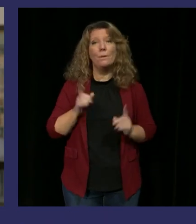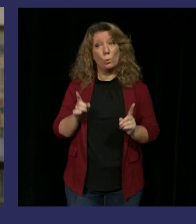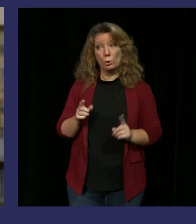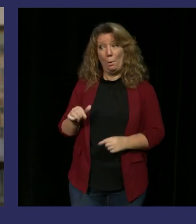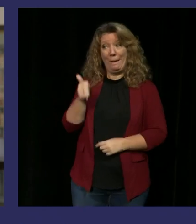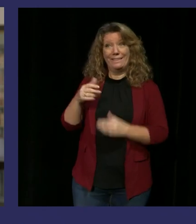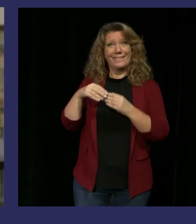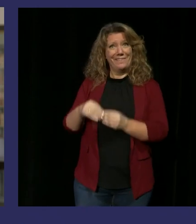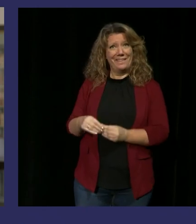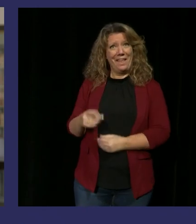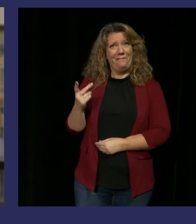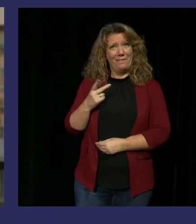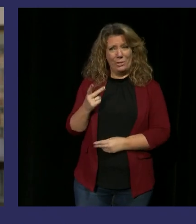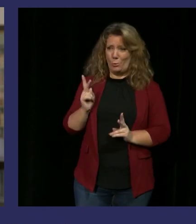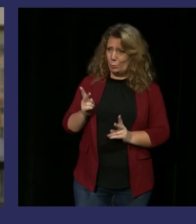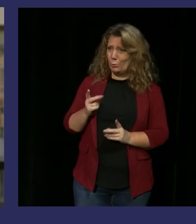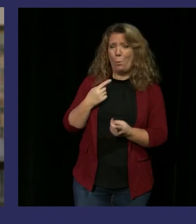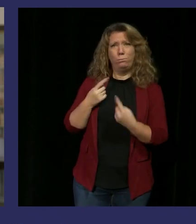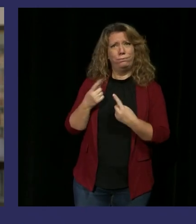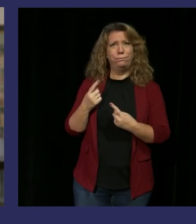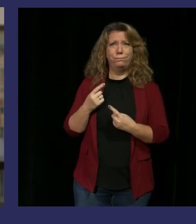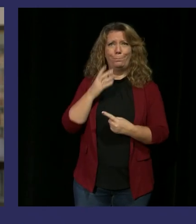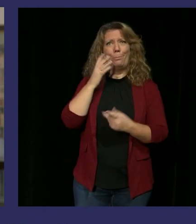mi. Så vi